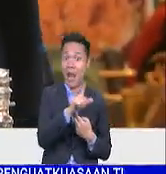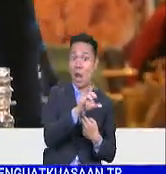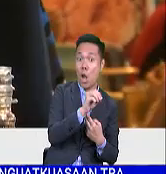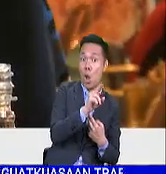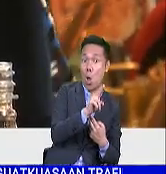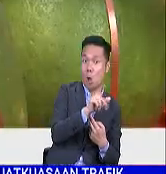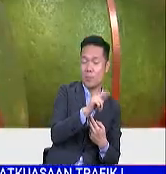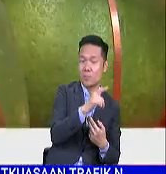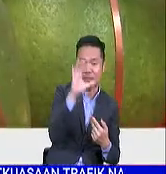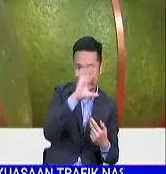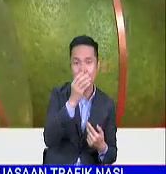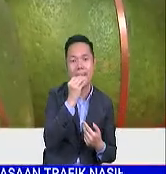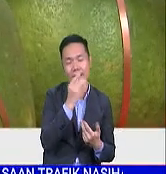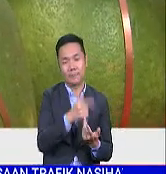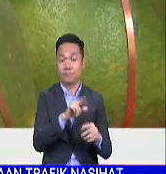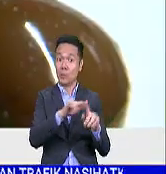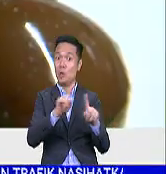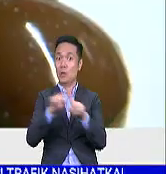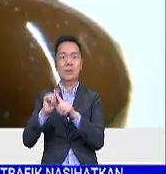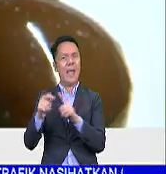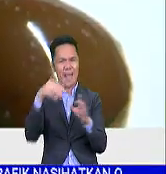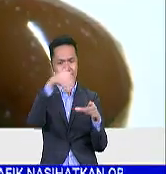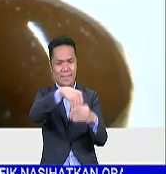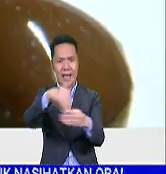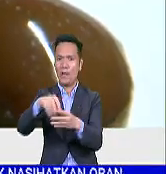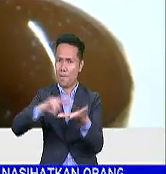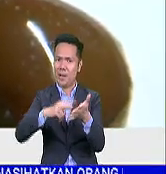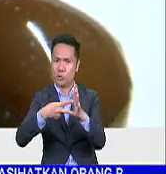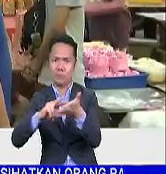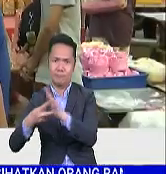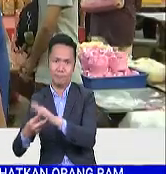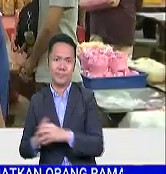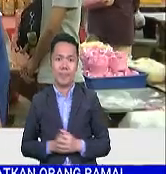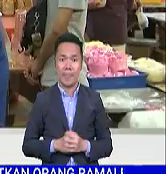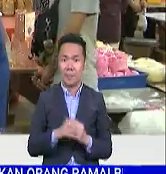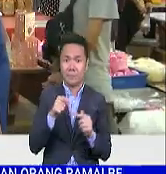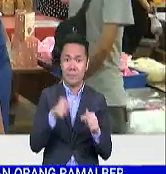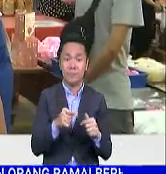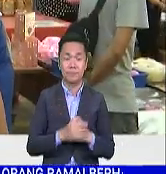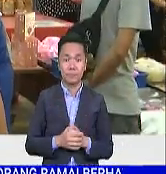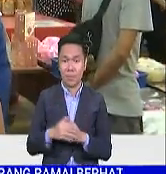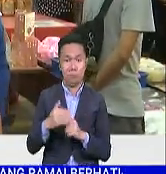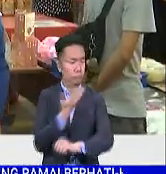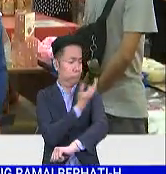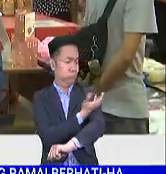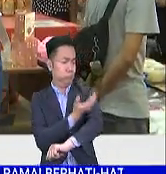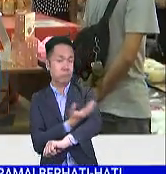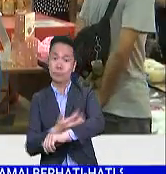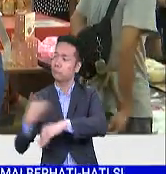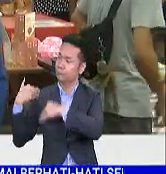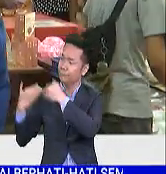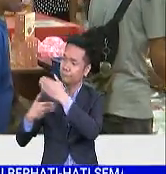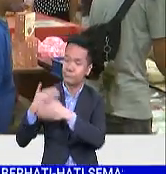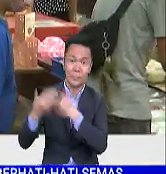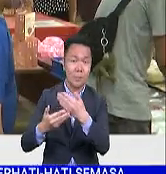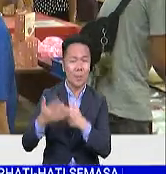ketika perayaan ini yang membawa maksud tersendiri. Telah diamalkan dari turun-menurun. Iwan